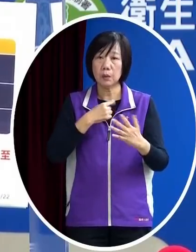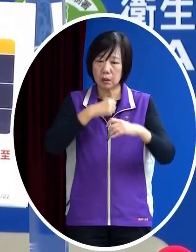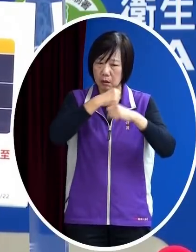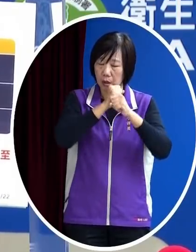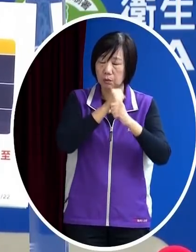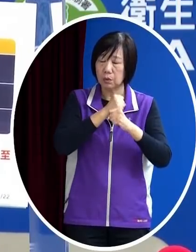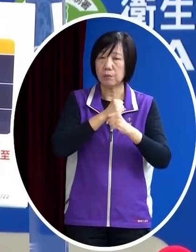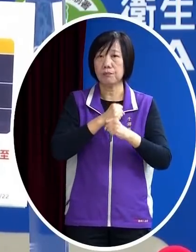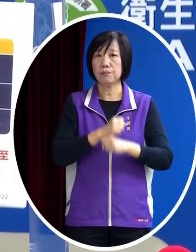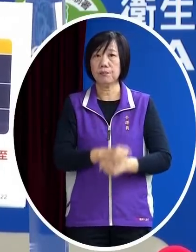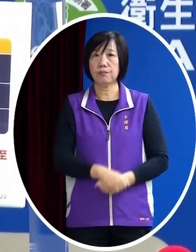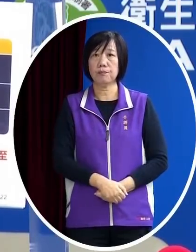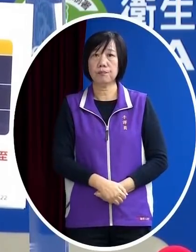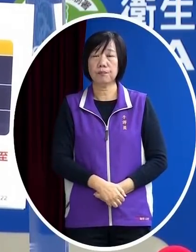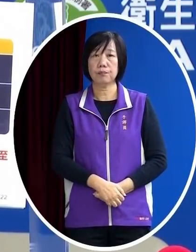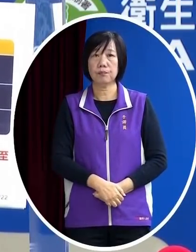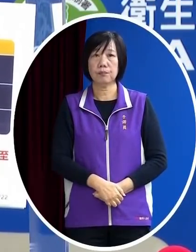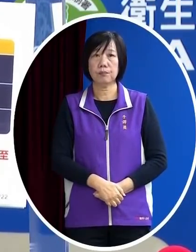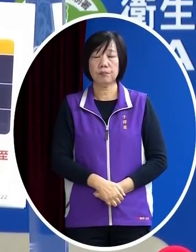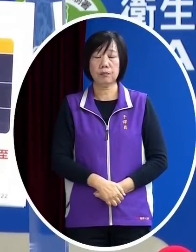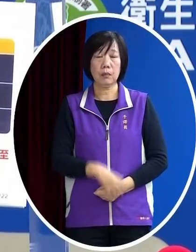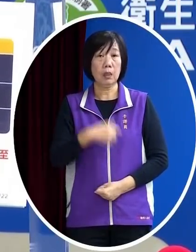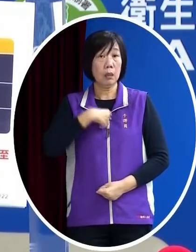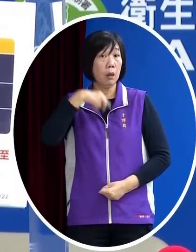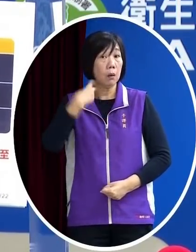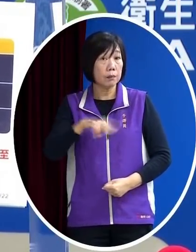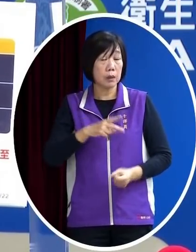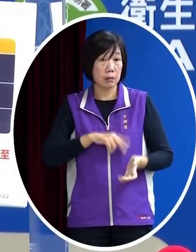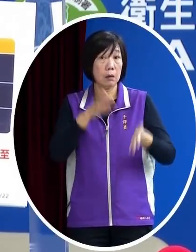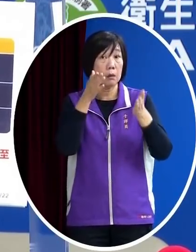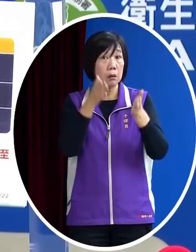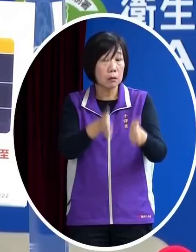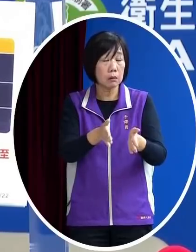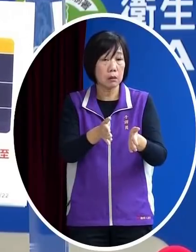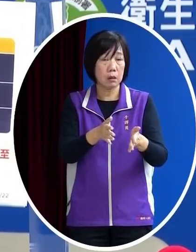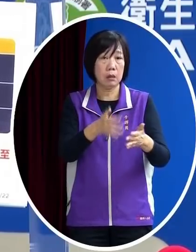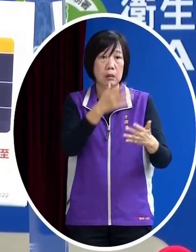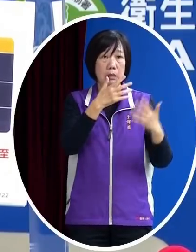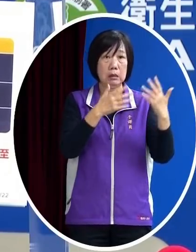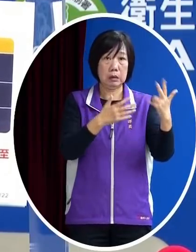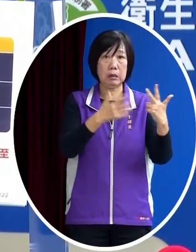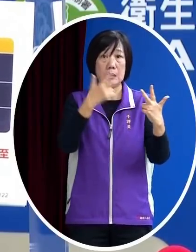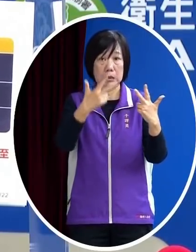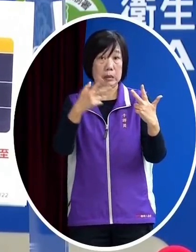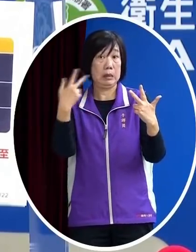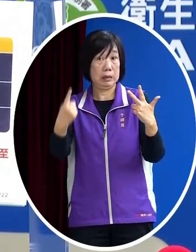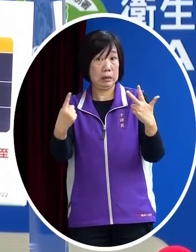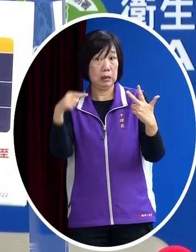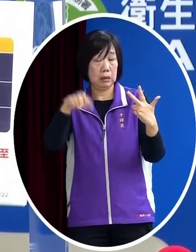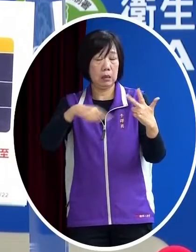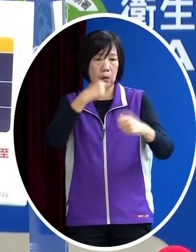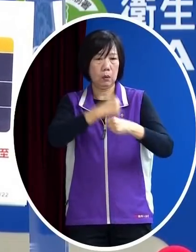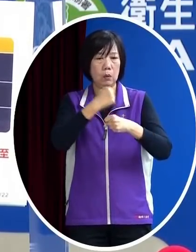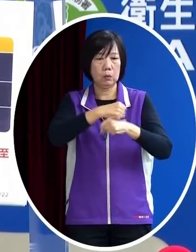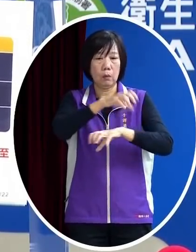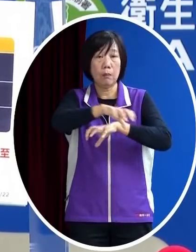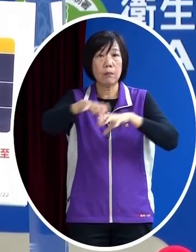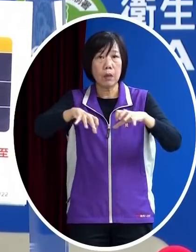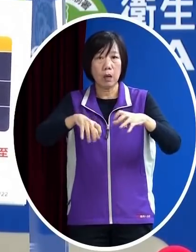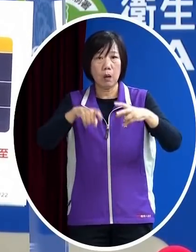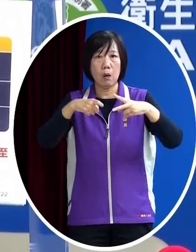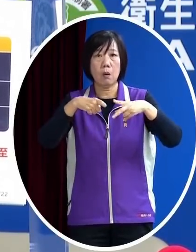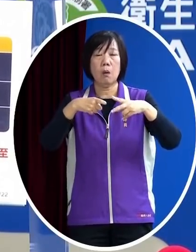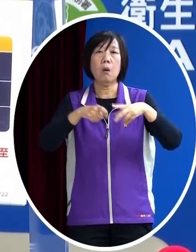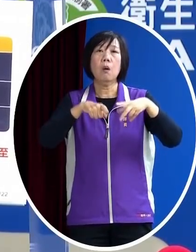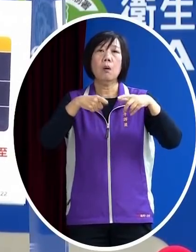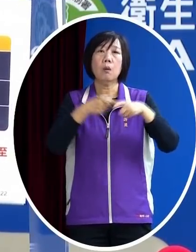正在裁剪中。那我们也针对案的771的工作单位等公共区域